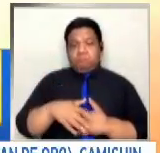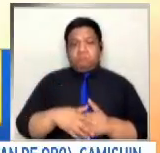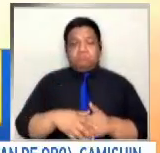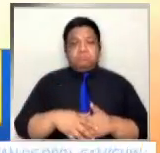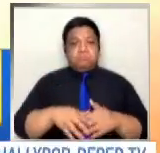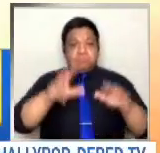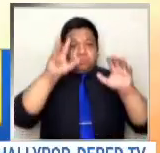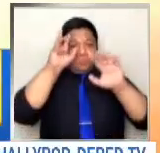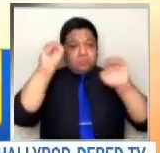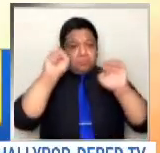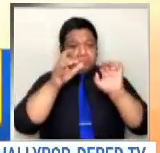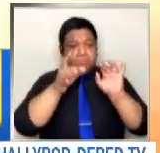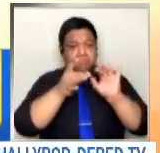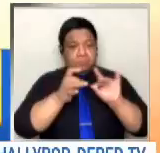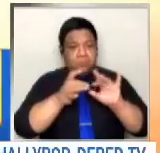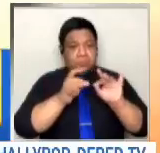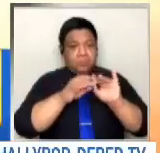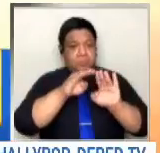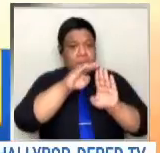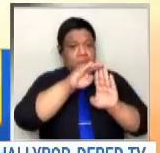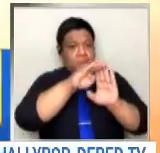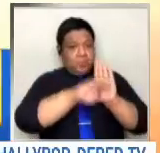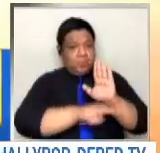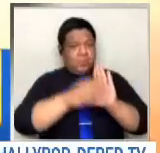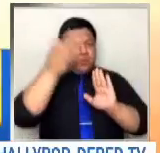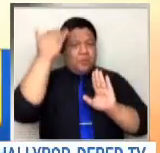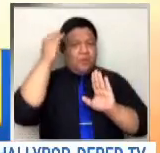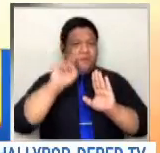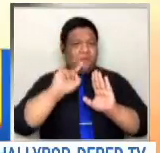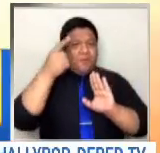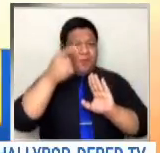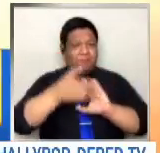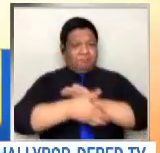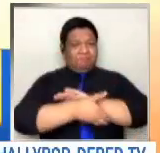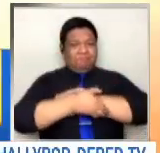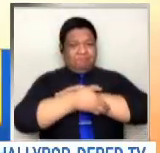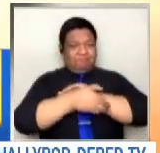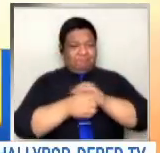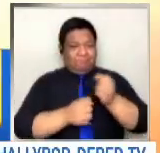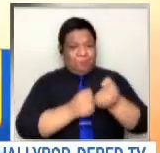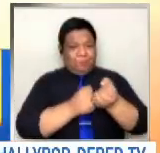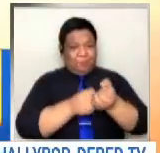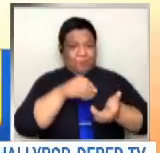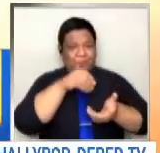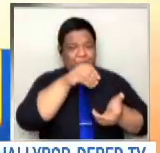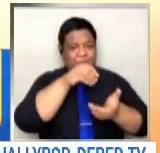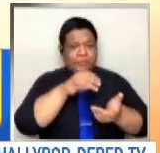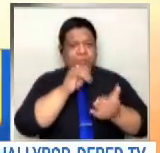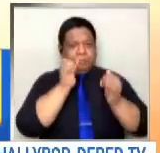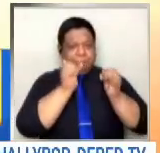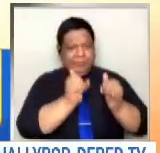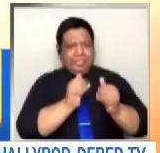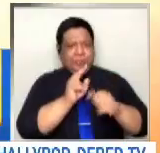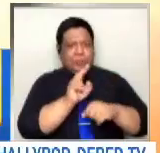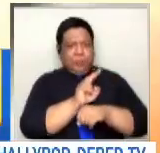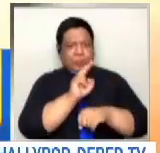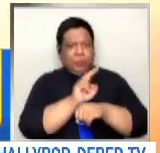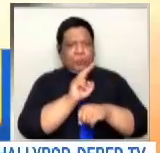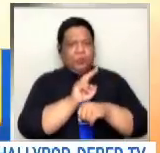ang listahan ng mga tumanggap ng unang round ng ayuda ang gagamitin ng mga lokal na pamahalaan at mga LGU na rin ang mamamahagi ng tulong na